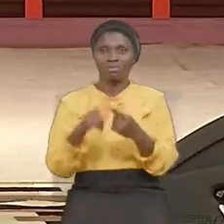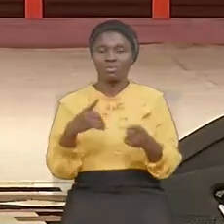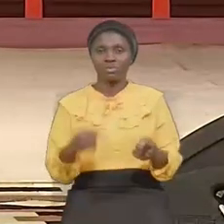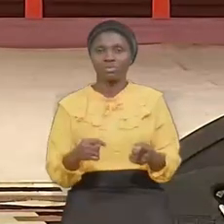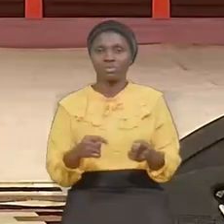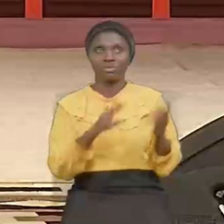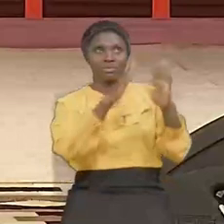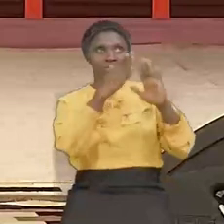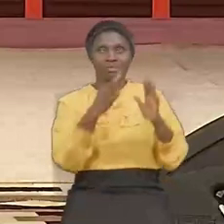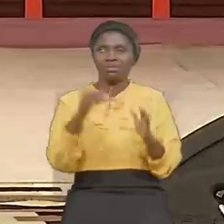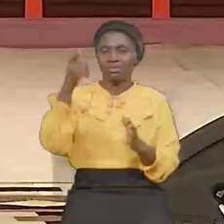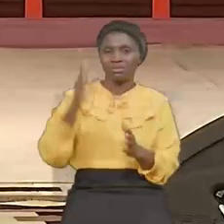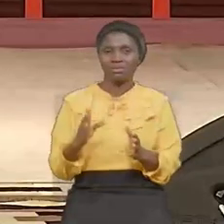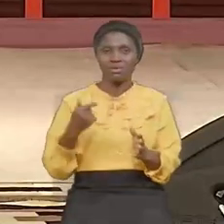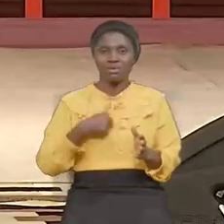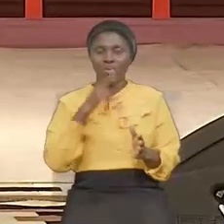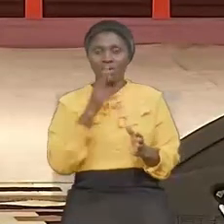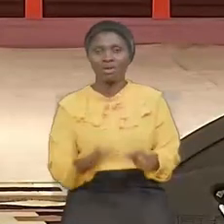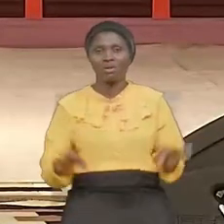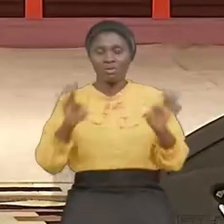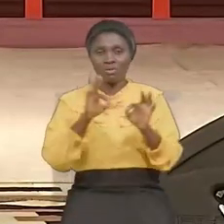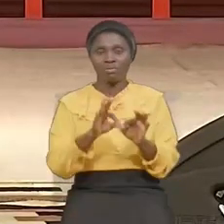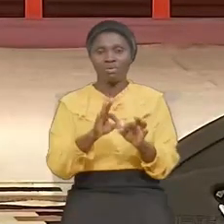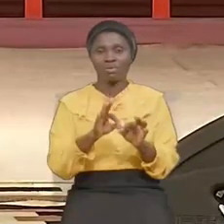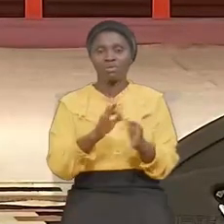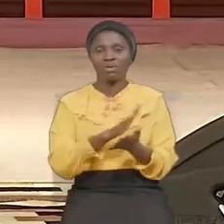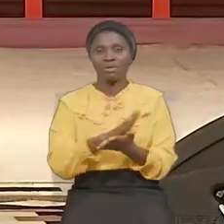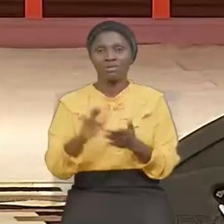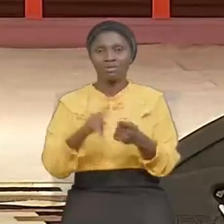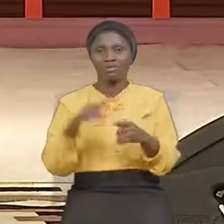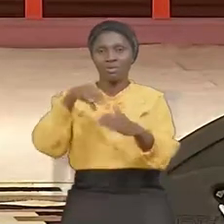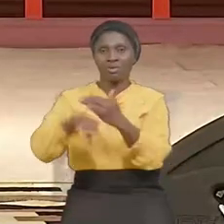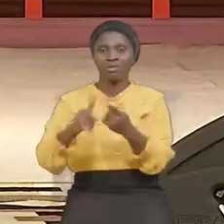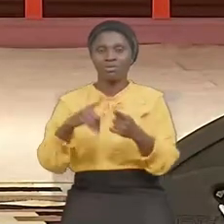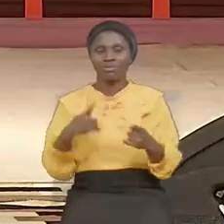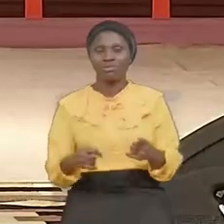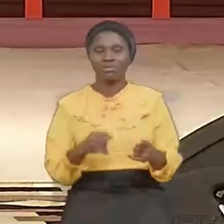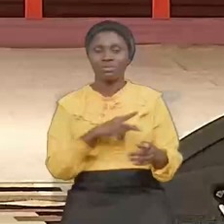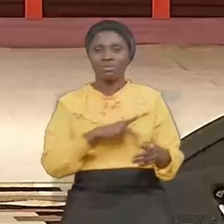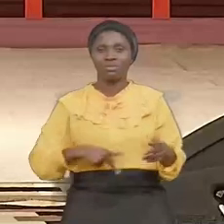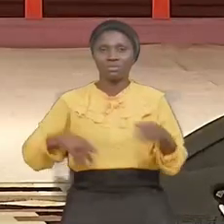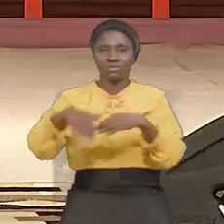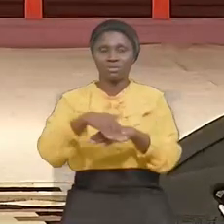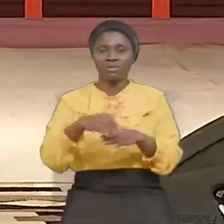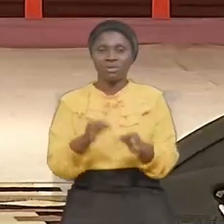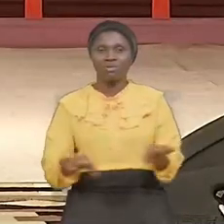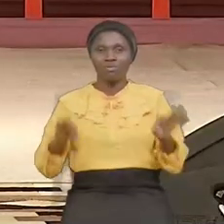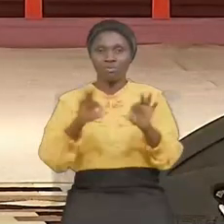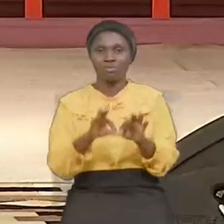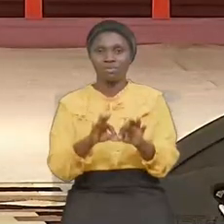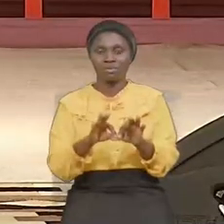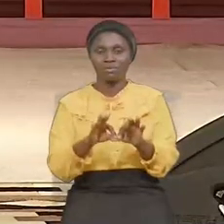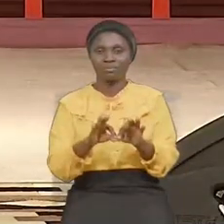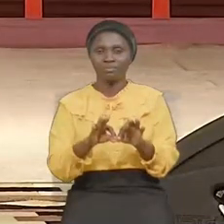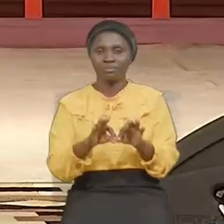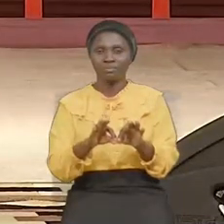sommes dignes d'entrer dans le royaume. Nous sommes dignes d'avoir nos noms écrits dans le livre